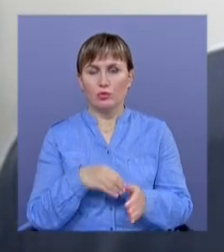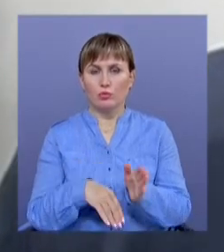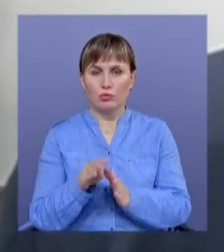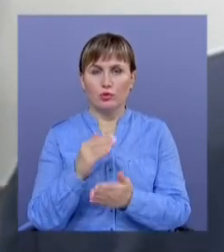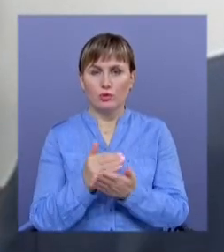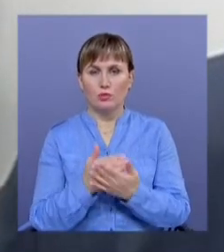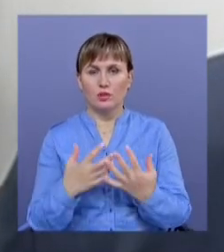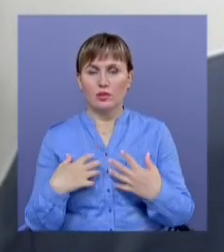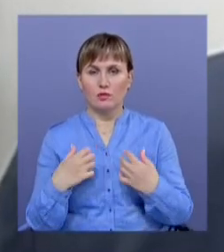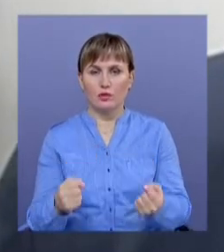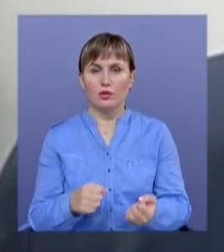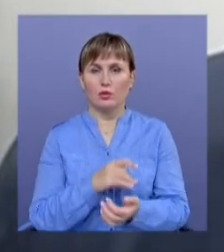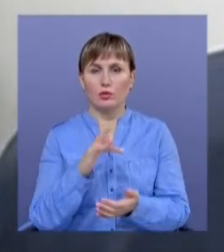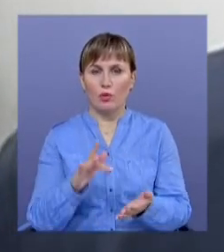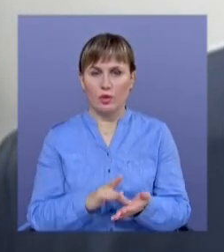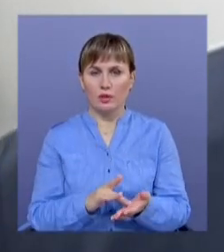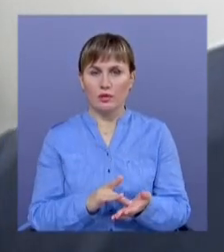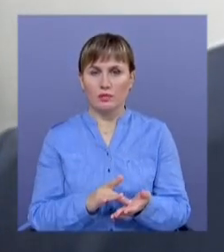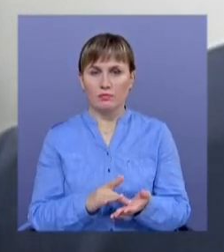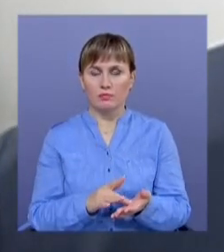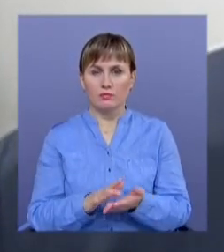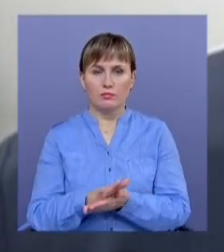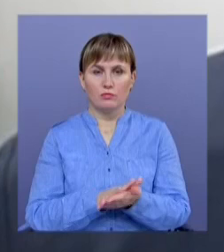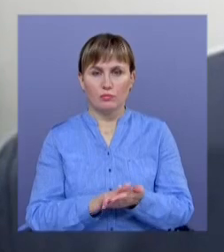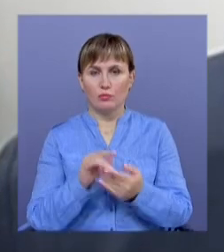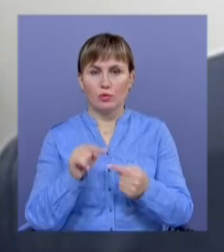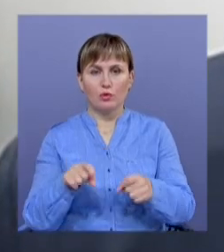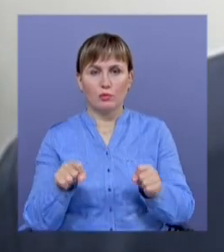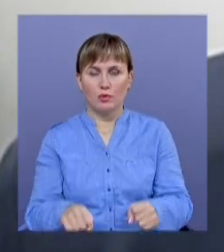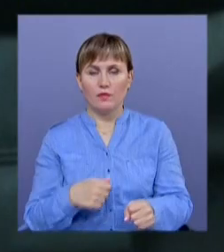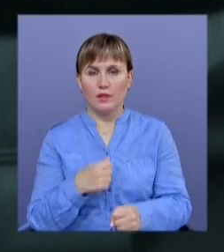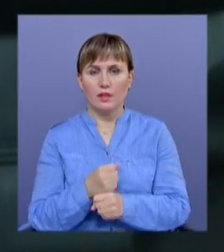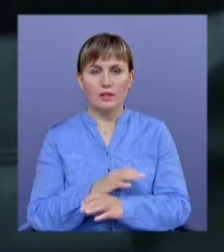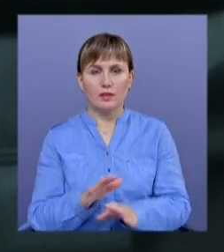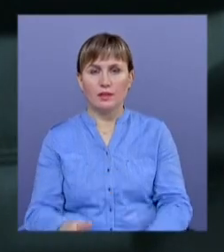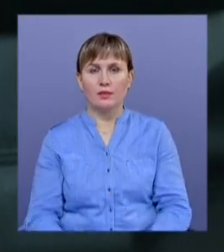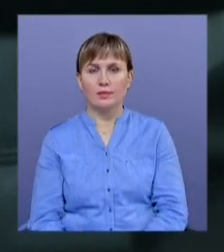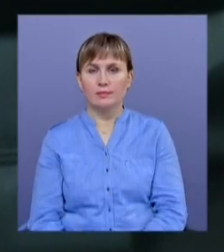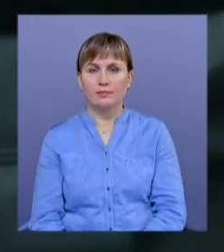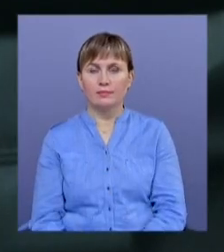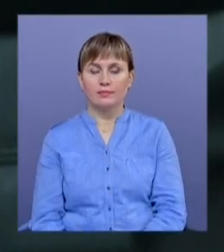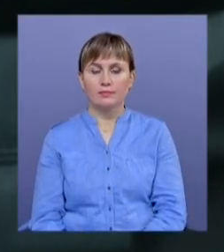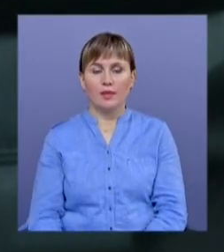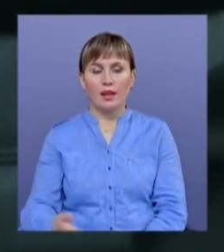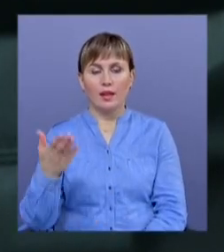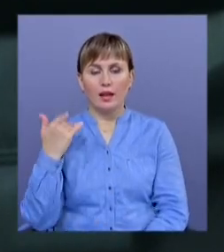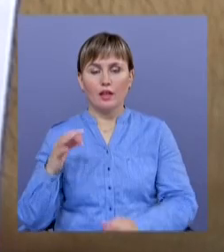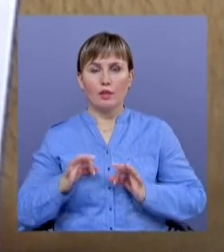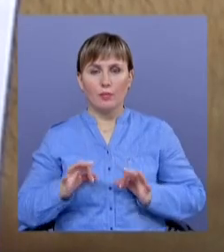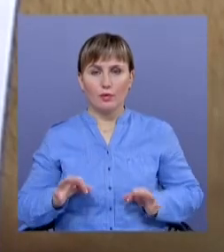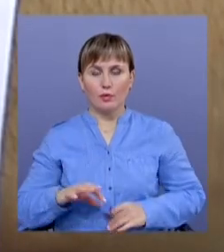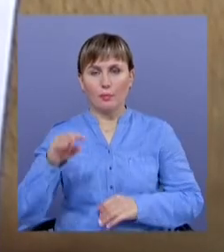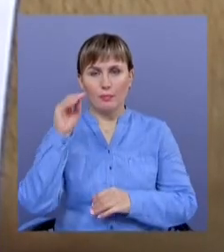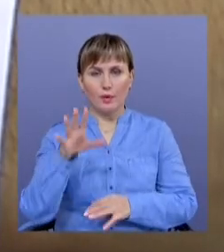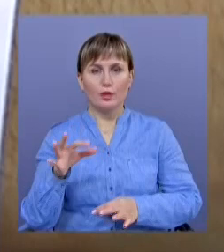систему здравоохранения города, ничего противоправного я не сделал. Ранее прокурор просил